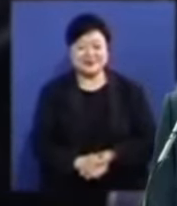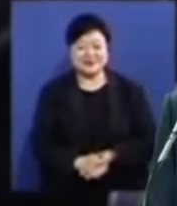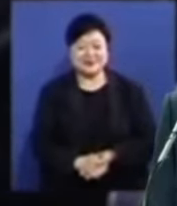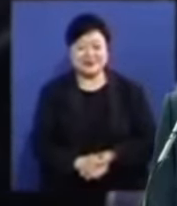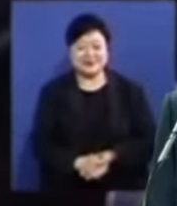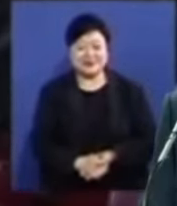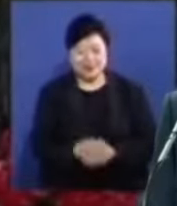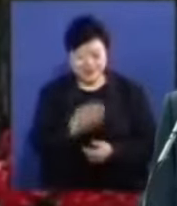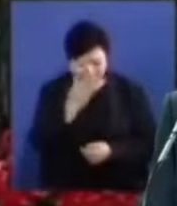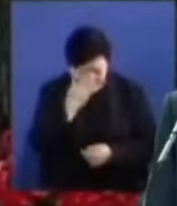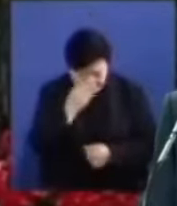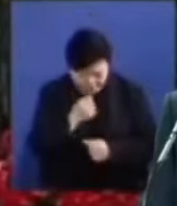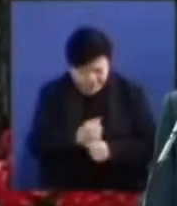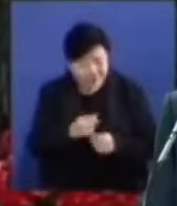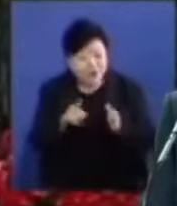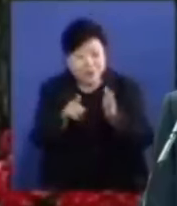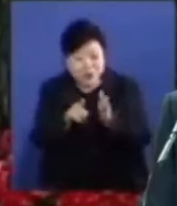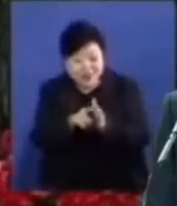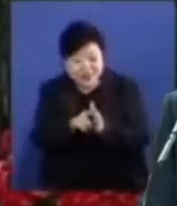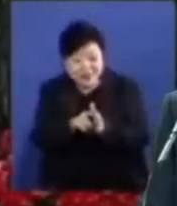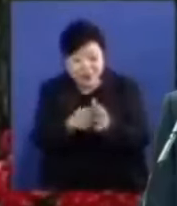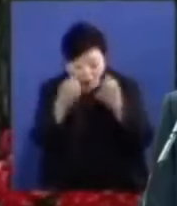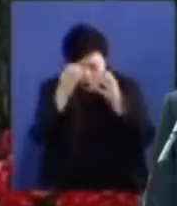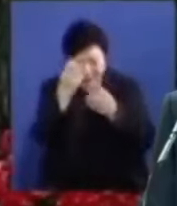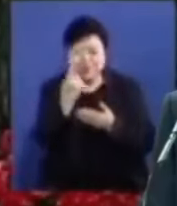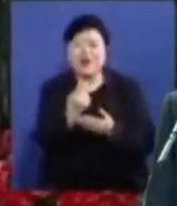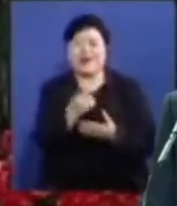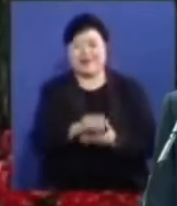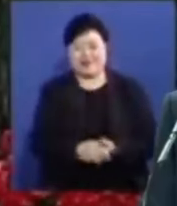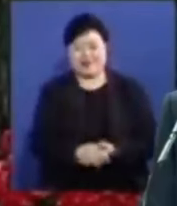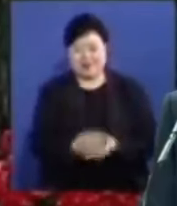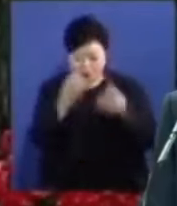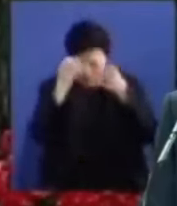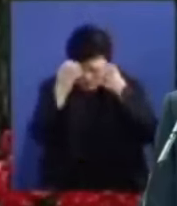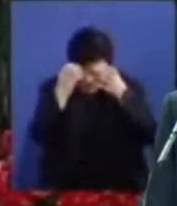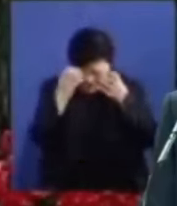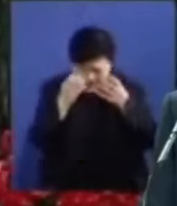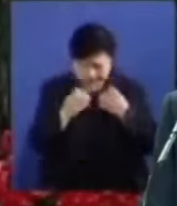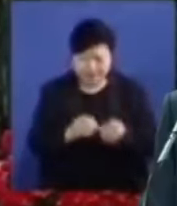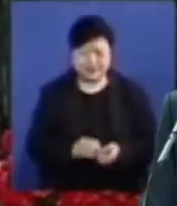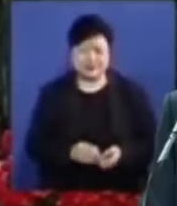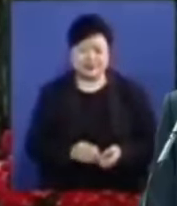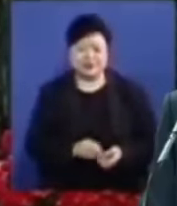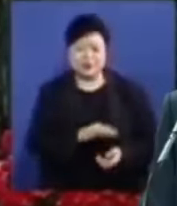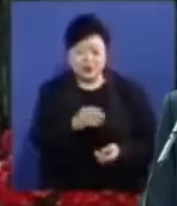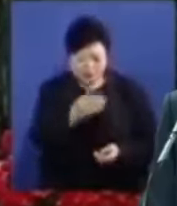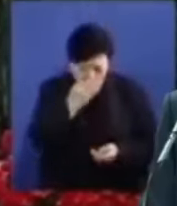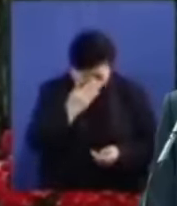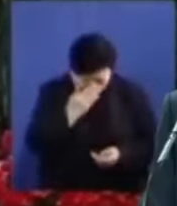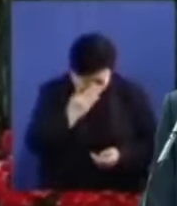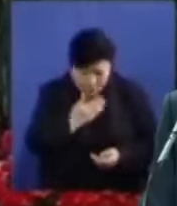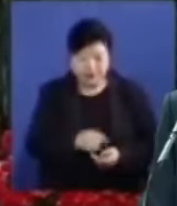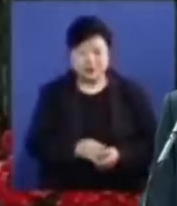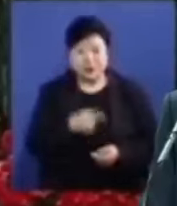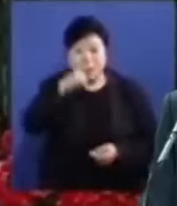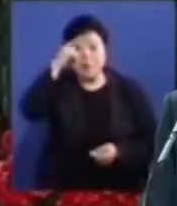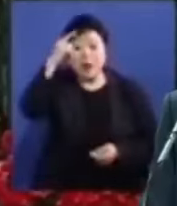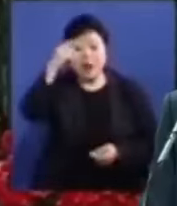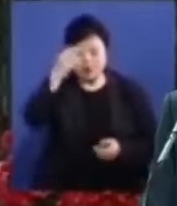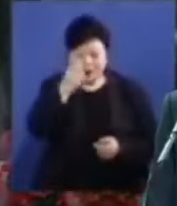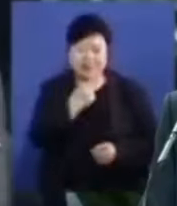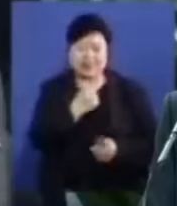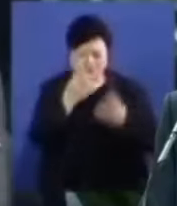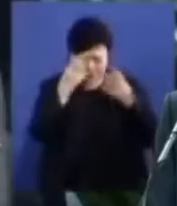우리를 겸손하게 만들기 위하여 고난이 다가오는 것입니다. 고난만큼 우리를 겸손하게 만드는 게 없습니다. 아무리 금방져도